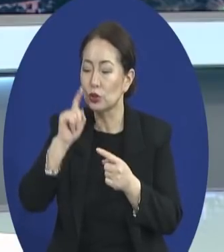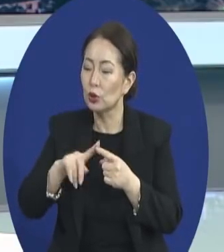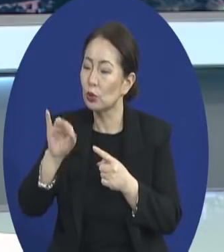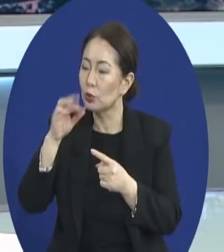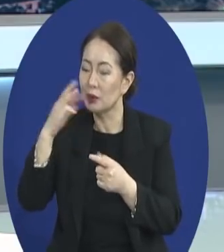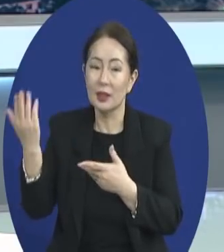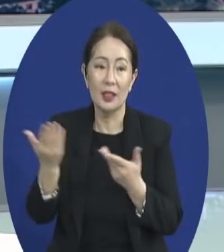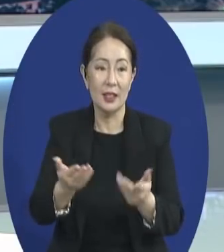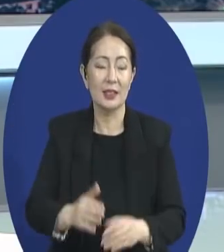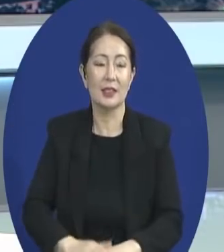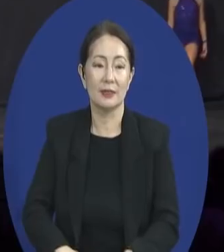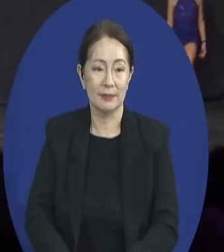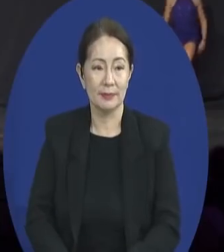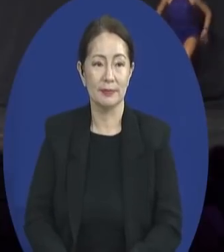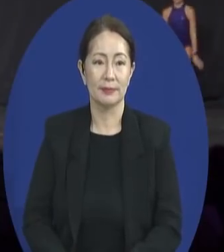талаар ярилцлаа.